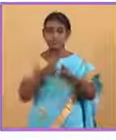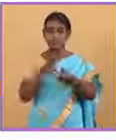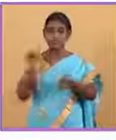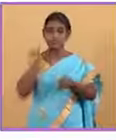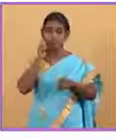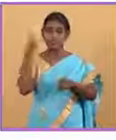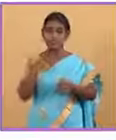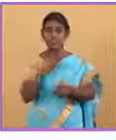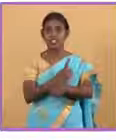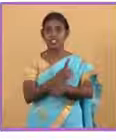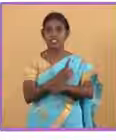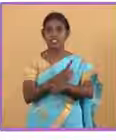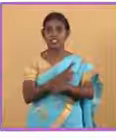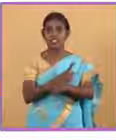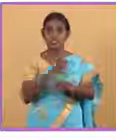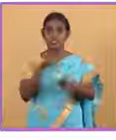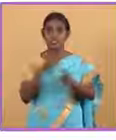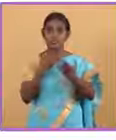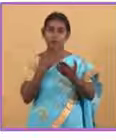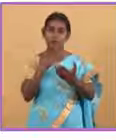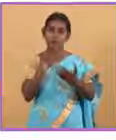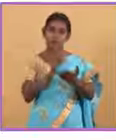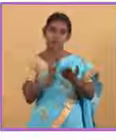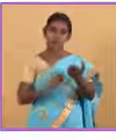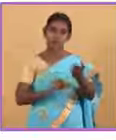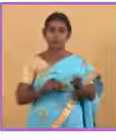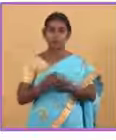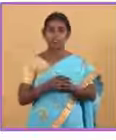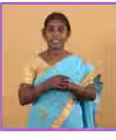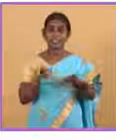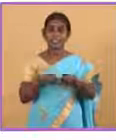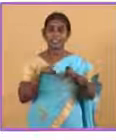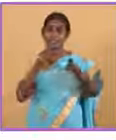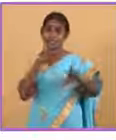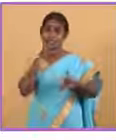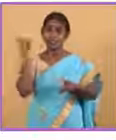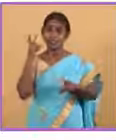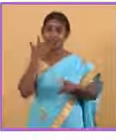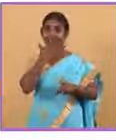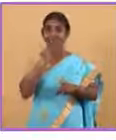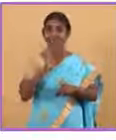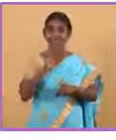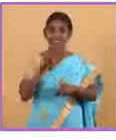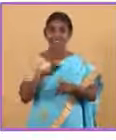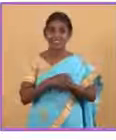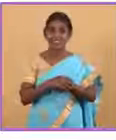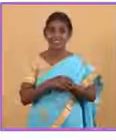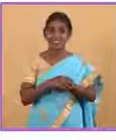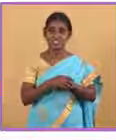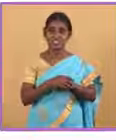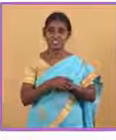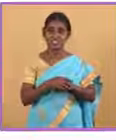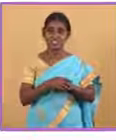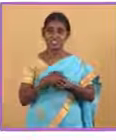ரா இளங்குமரனார் ஆவார். இவர் பூங்கா பார்க்கும்போது எவ்வளவு அழகாக இருக்கின்றது என்று பார்த்தீர்களா மாணவ செல்வங்களே? சரி,